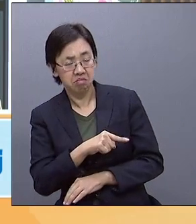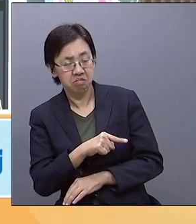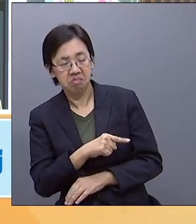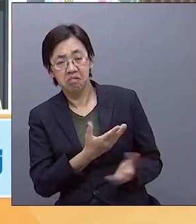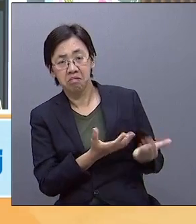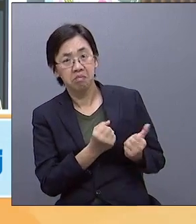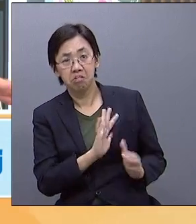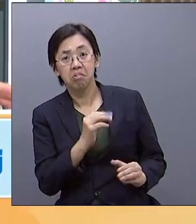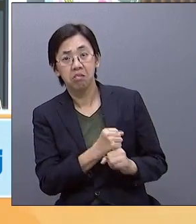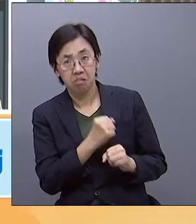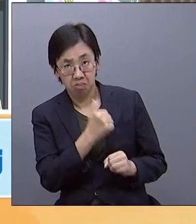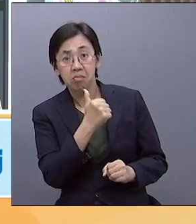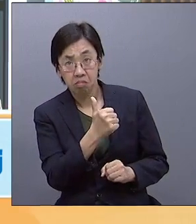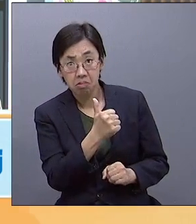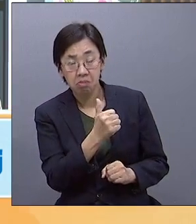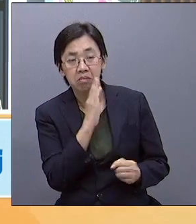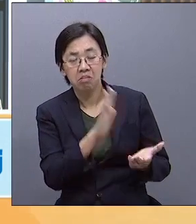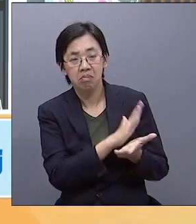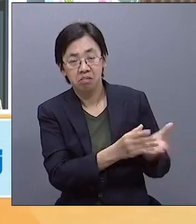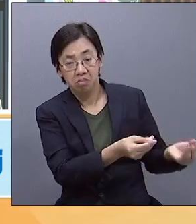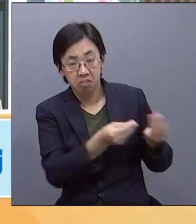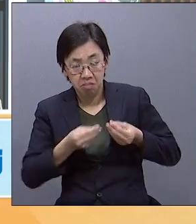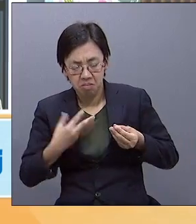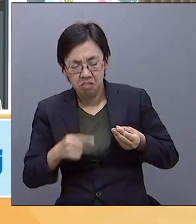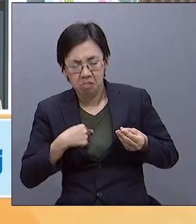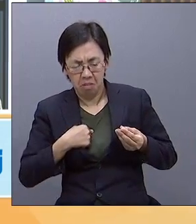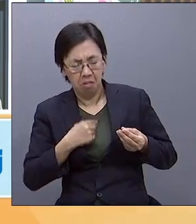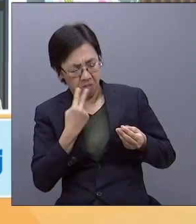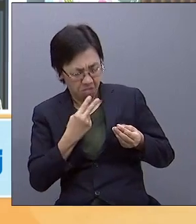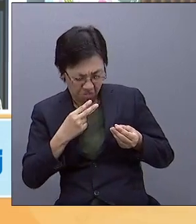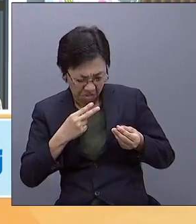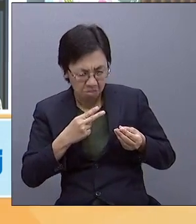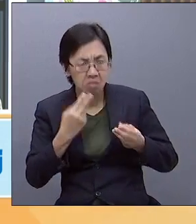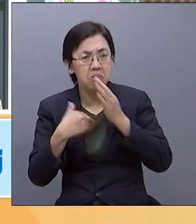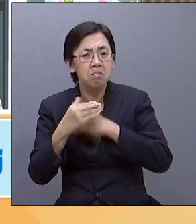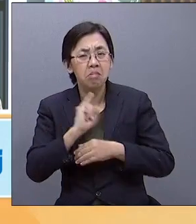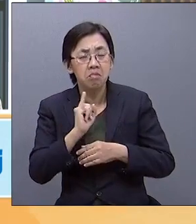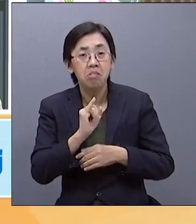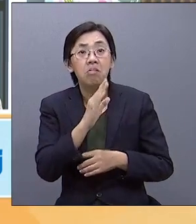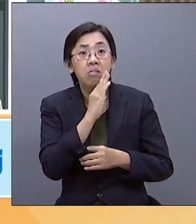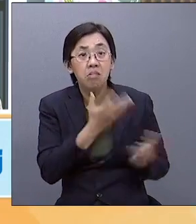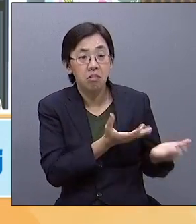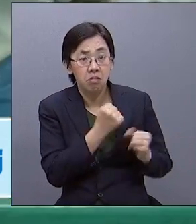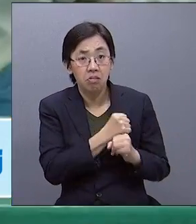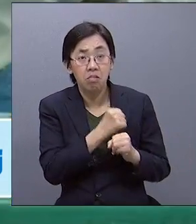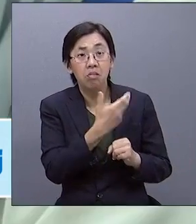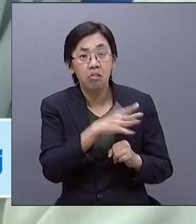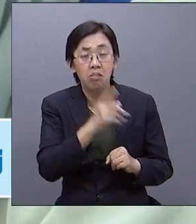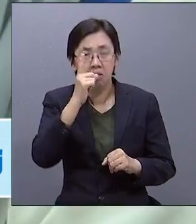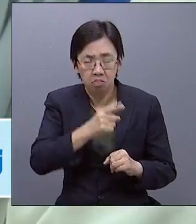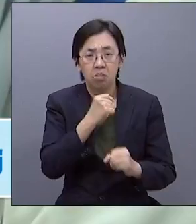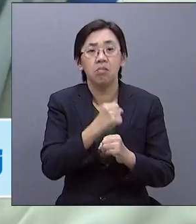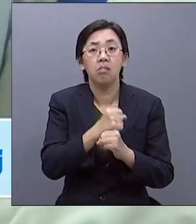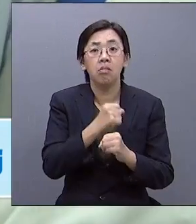ที่จะรับเข้าทำงานภายจากหลังที่ยื่นเอกสารไหมคร คืออย่างนี้พอในส่วนถ้าเขารับแล้วนะครับก็ต้องให้ทำงานถู